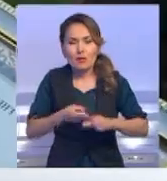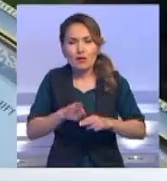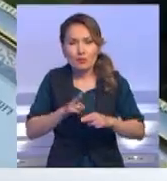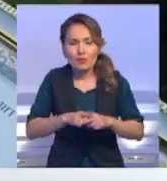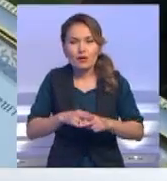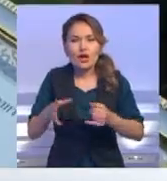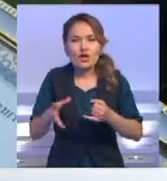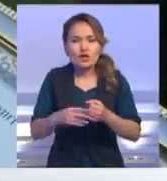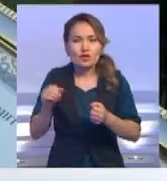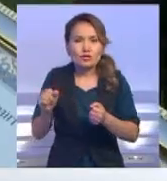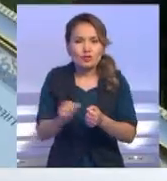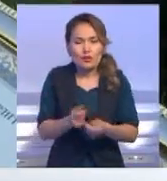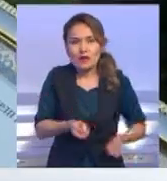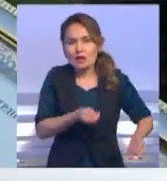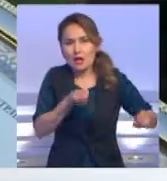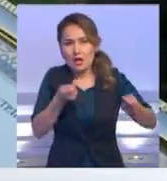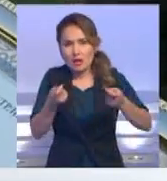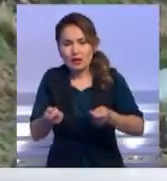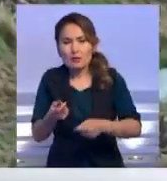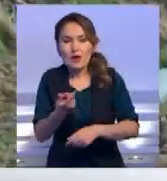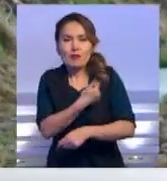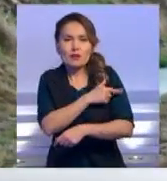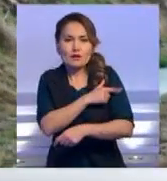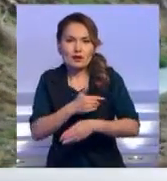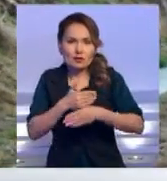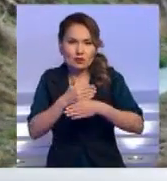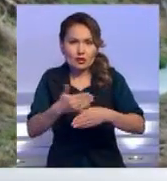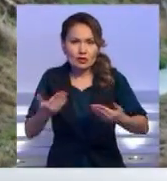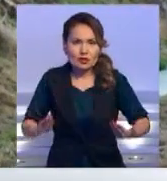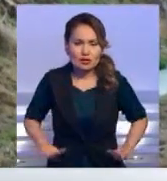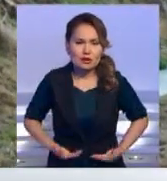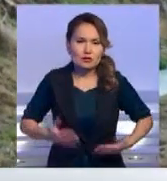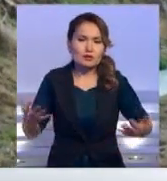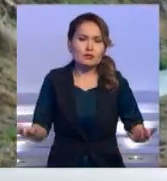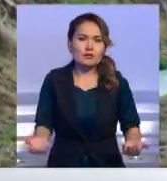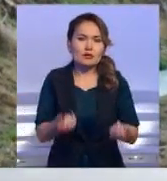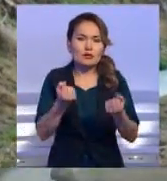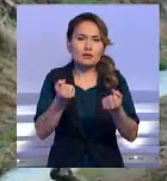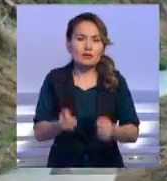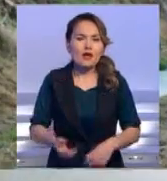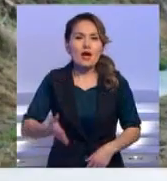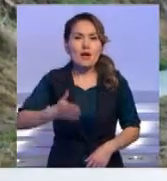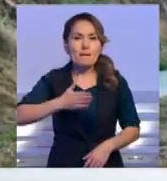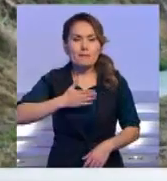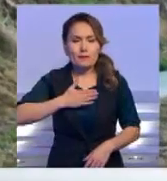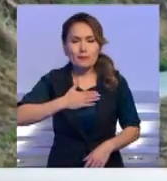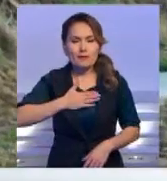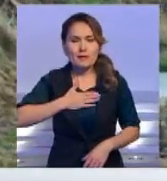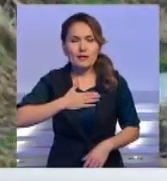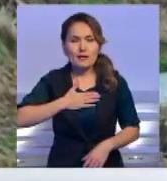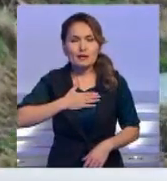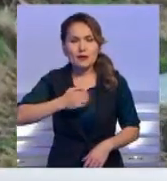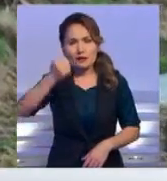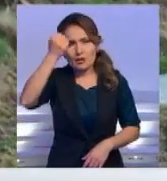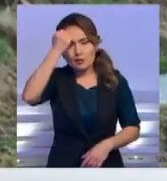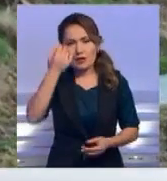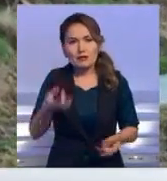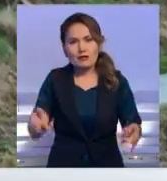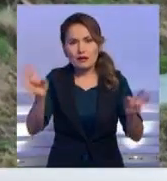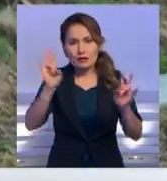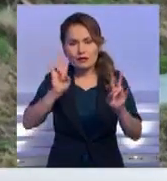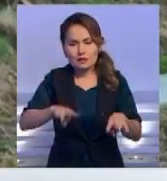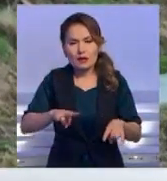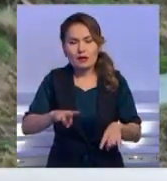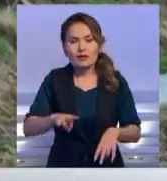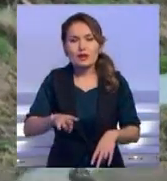шығып алғашқы медициналық көмек көрсетеді. Жылатса да бұл оқиға мен есімнен кетпейді әлі де. Мен бұл